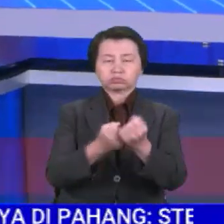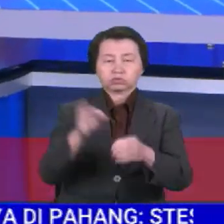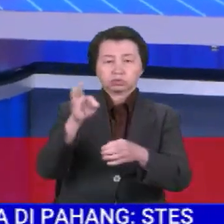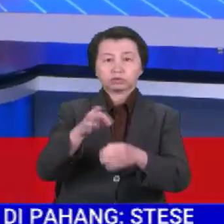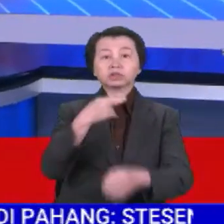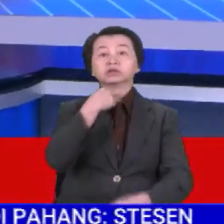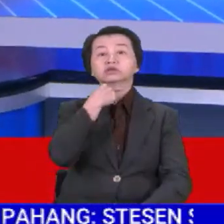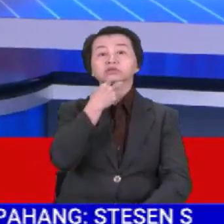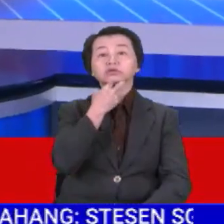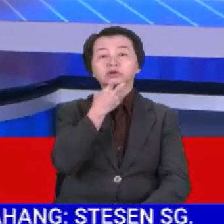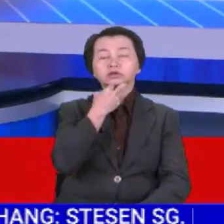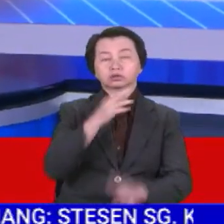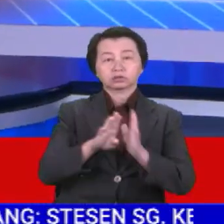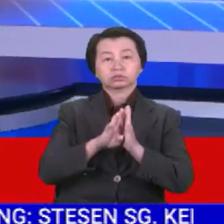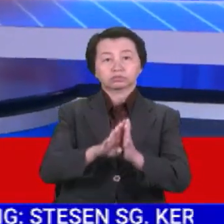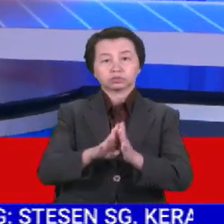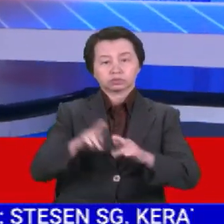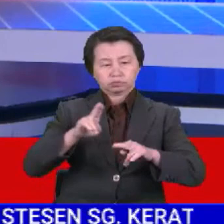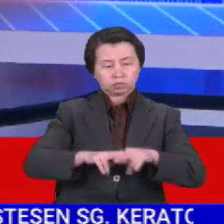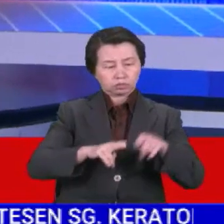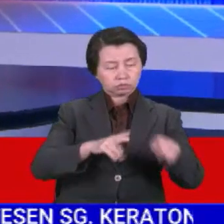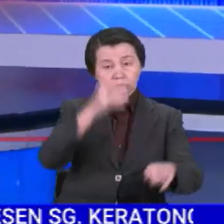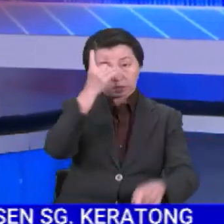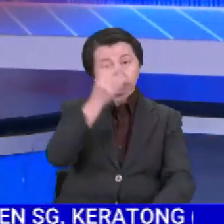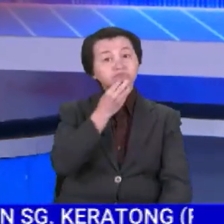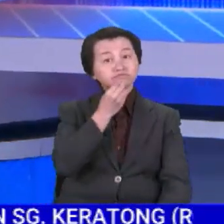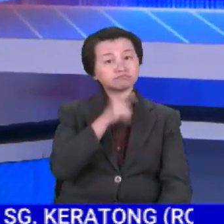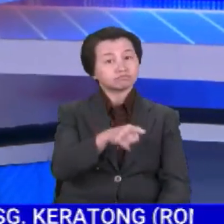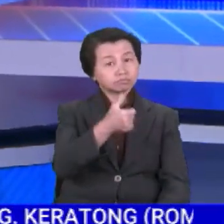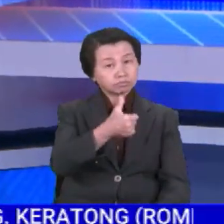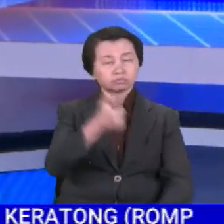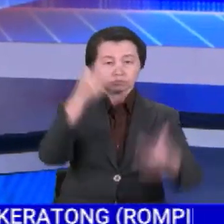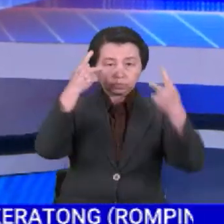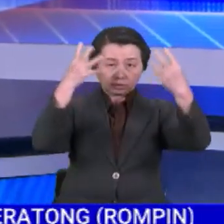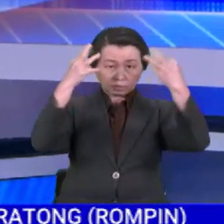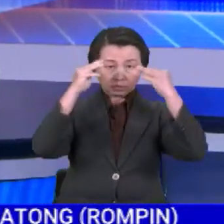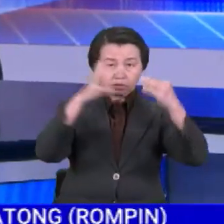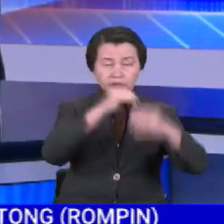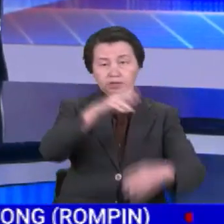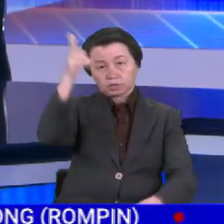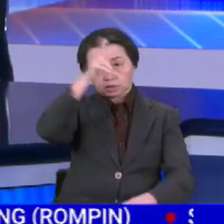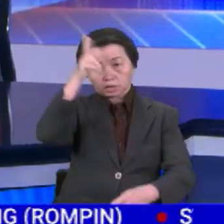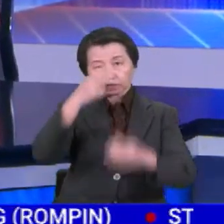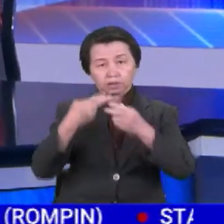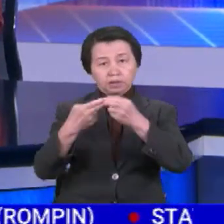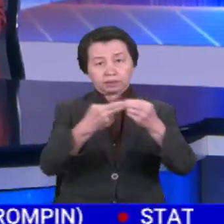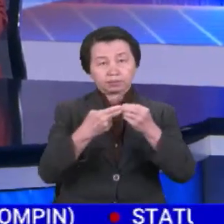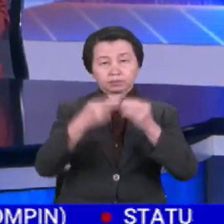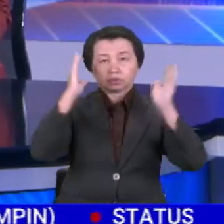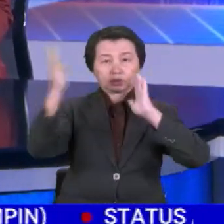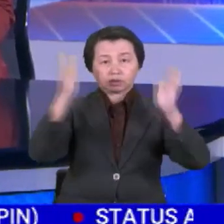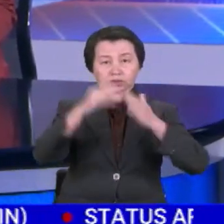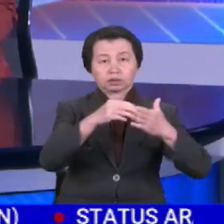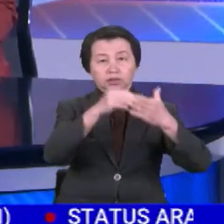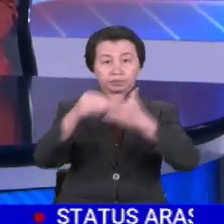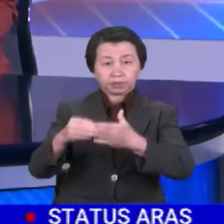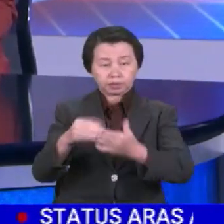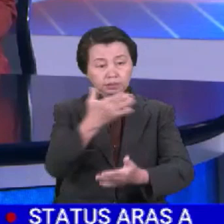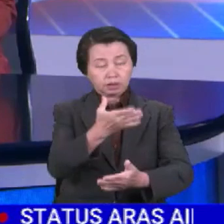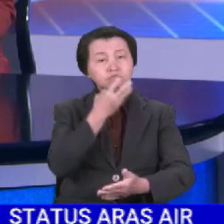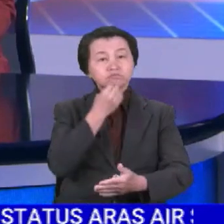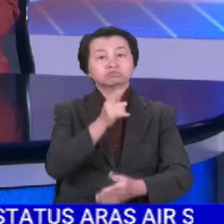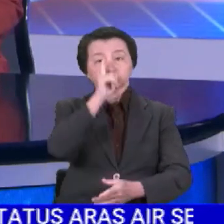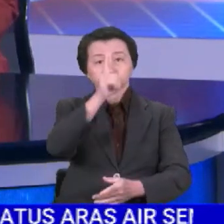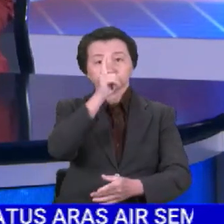undian suara ini bukti kedudukan Datu Sri Anwar sebagai Perdana Menteri dan kerajaan perpaduan Malaysia pimpinan beliau